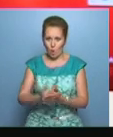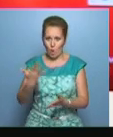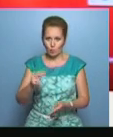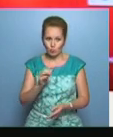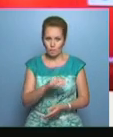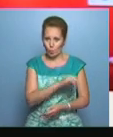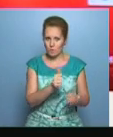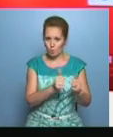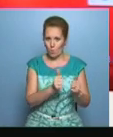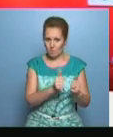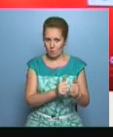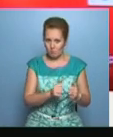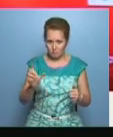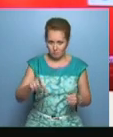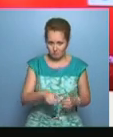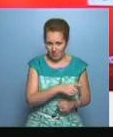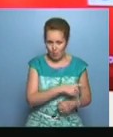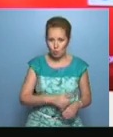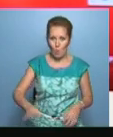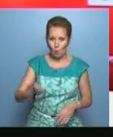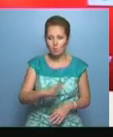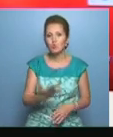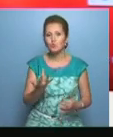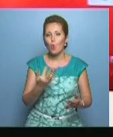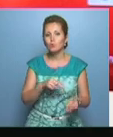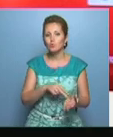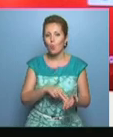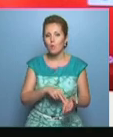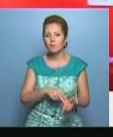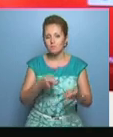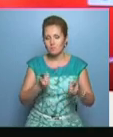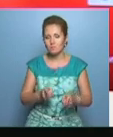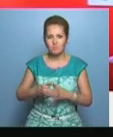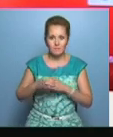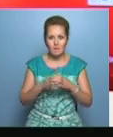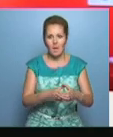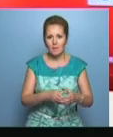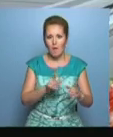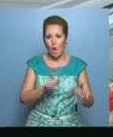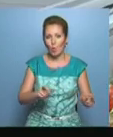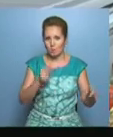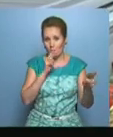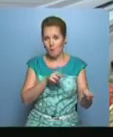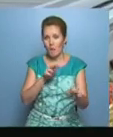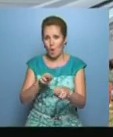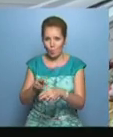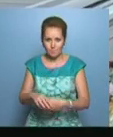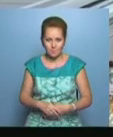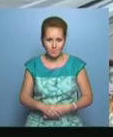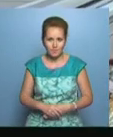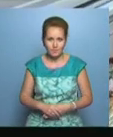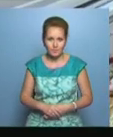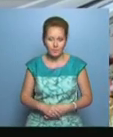стоят другие продукты, проверили народные контролеры. Вместе с ними и Светлана Буланова. Ей слово. Тамара